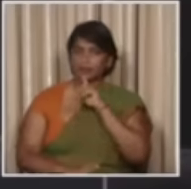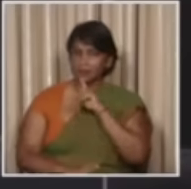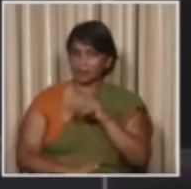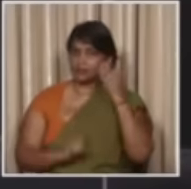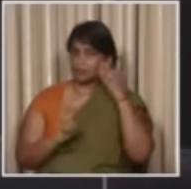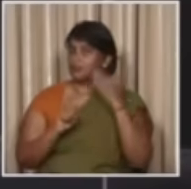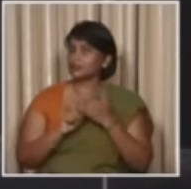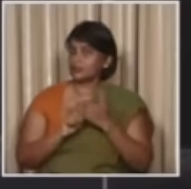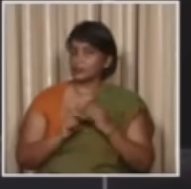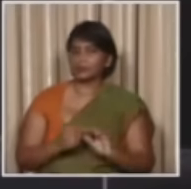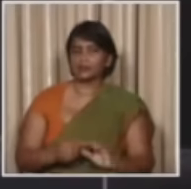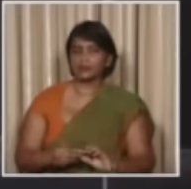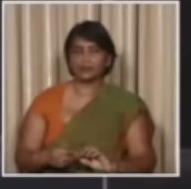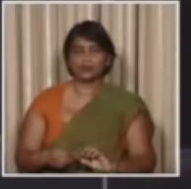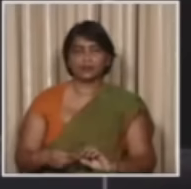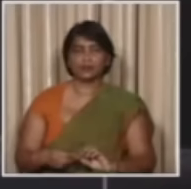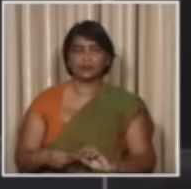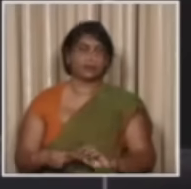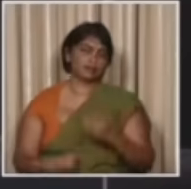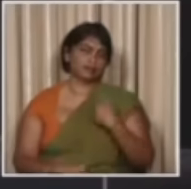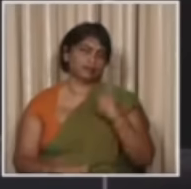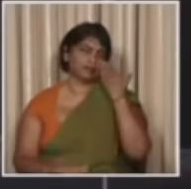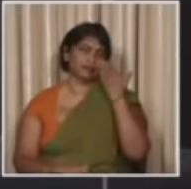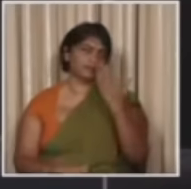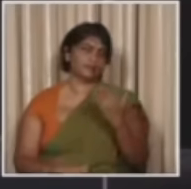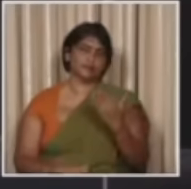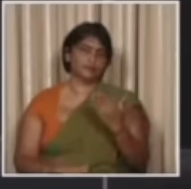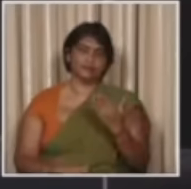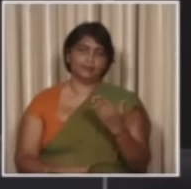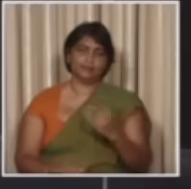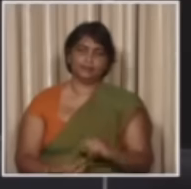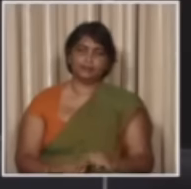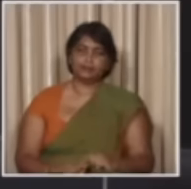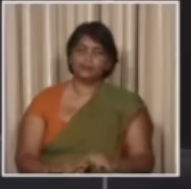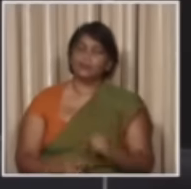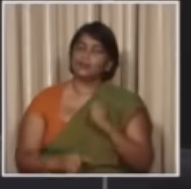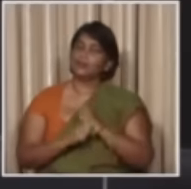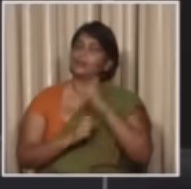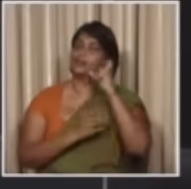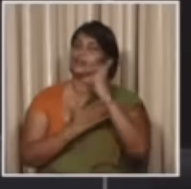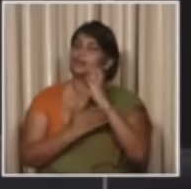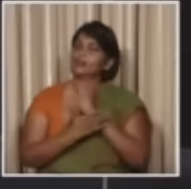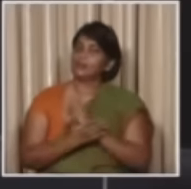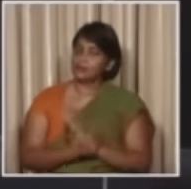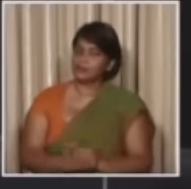කාරණය සම්බන්ධයෙන් මම දකින්නේ මේ විදිහට. ආණ්ඩුක්‍රම ව්‍යවස්ථාවේ